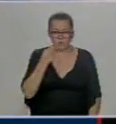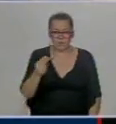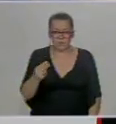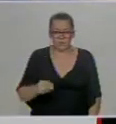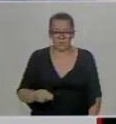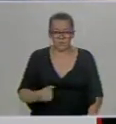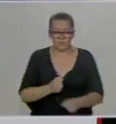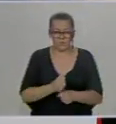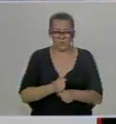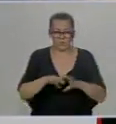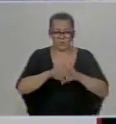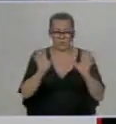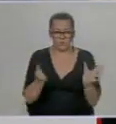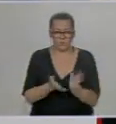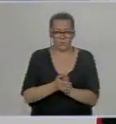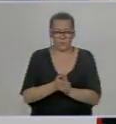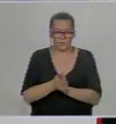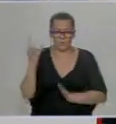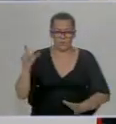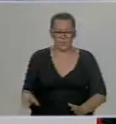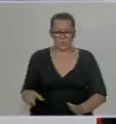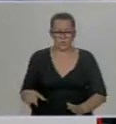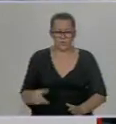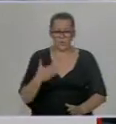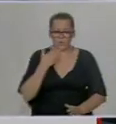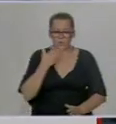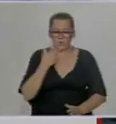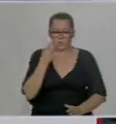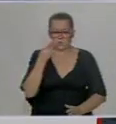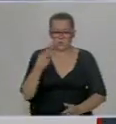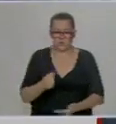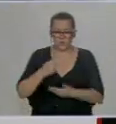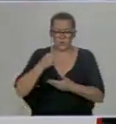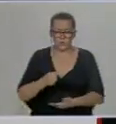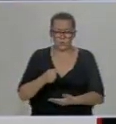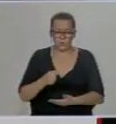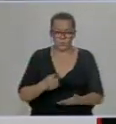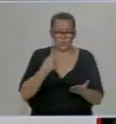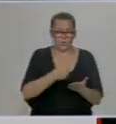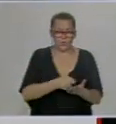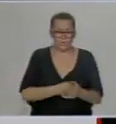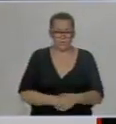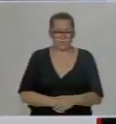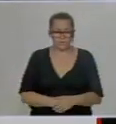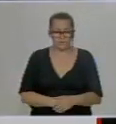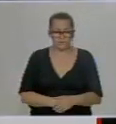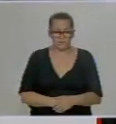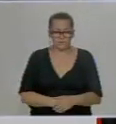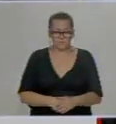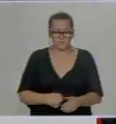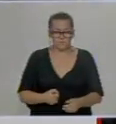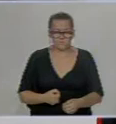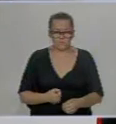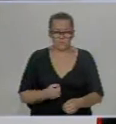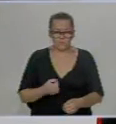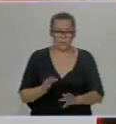fie mulțumită și, așa cum s-a mai spus, în funcție de bugetul alocat. Acum deja mărim salariile dacă nu avem buget. O să rămânem multe